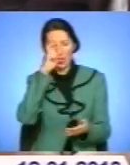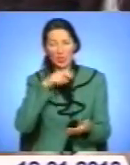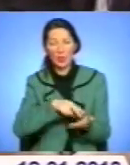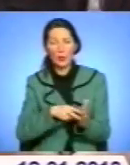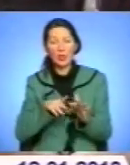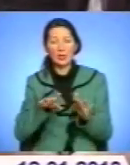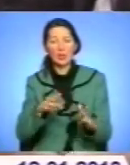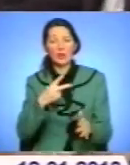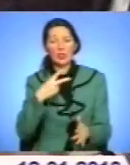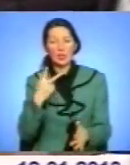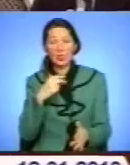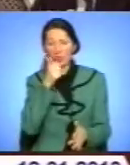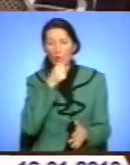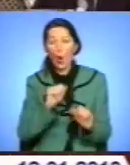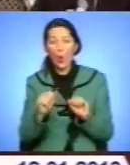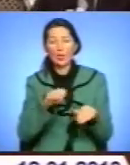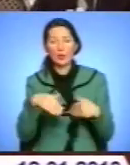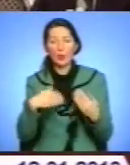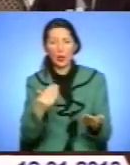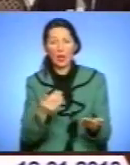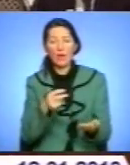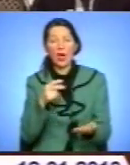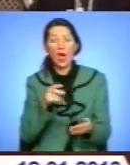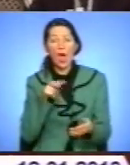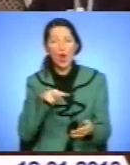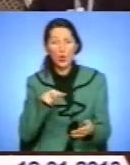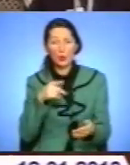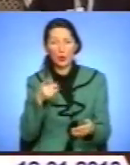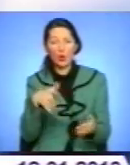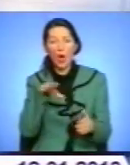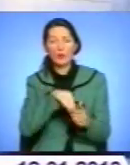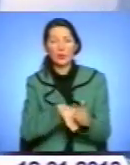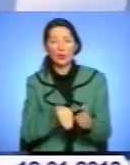2013-й уряд представить у лютому. До нього внесуть нереалізовані завдання.